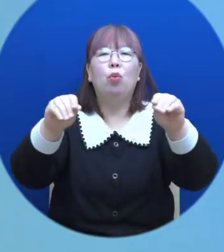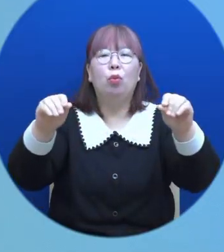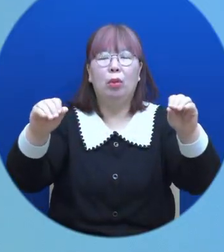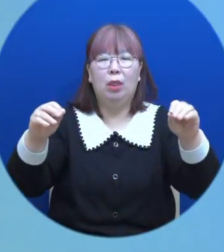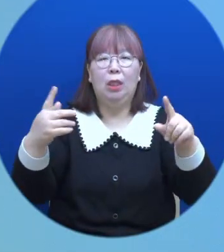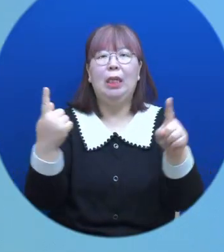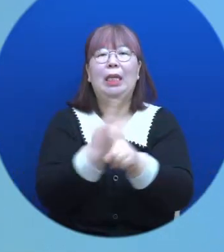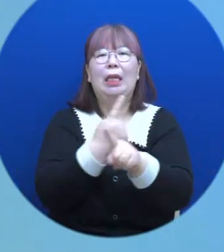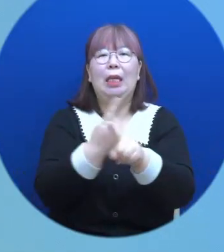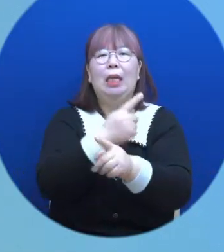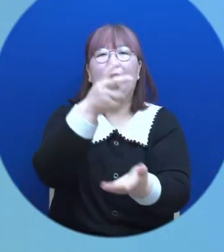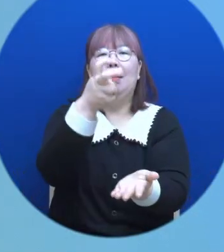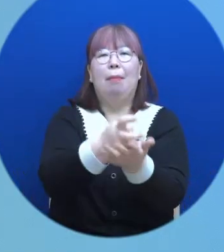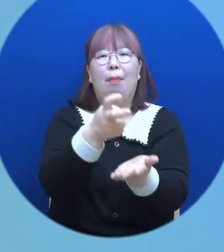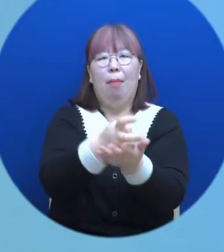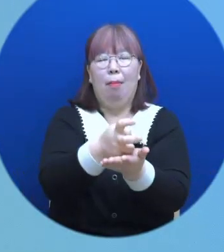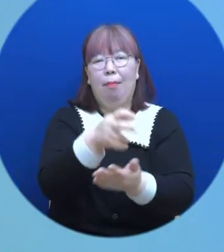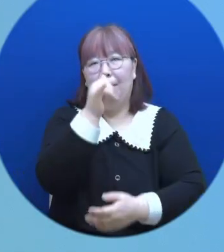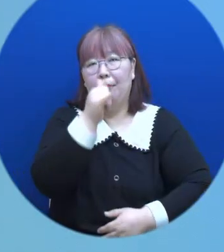토지개혁이다라고 이 책에서 얘기합니다.